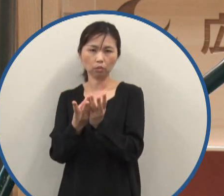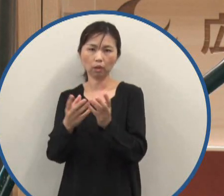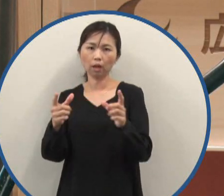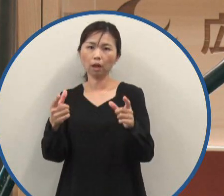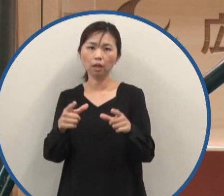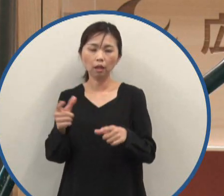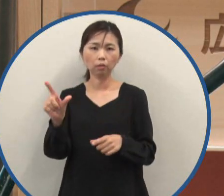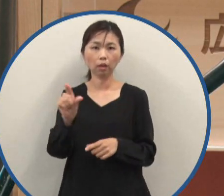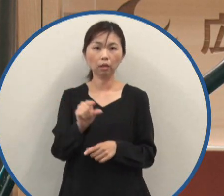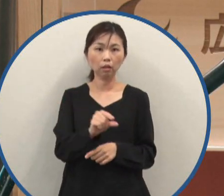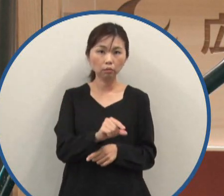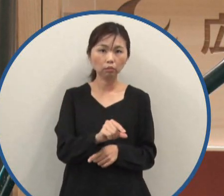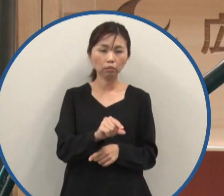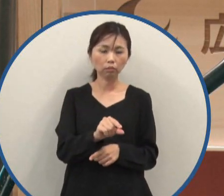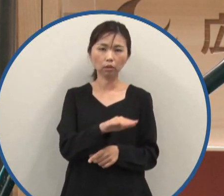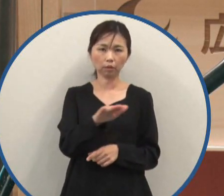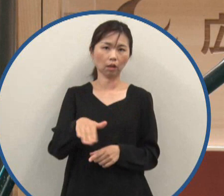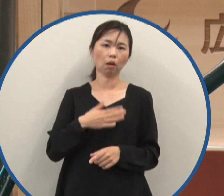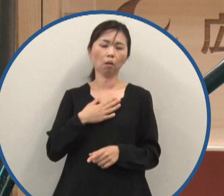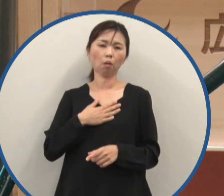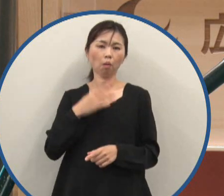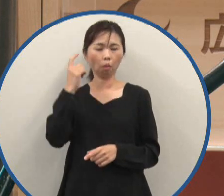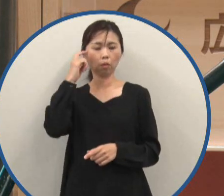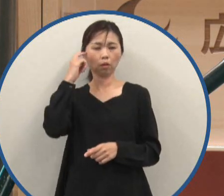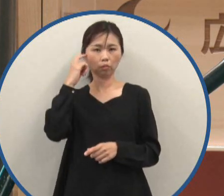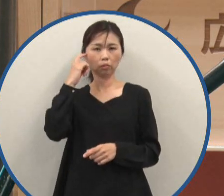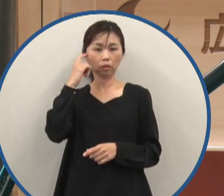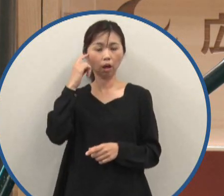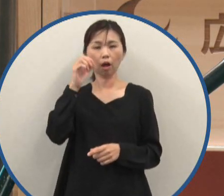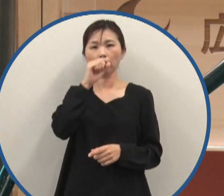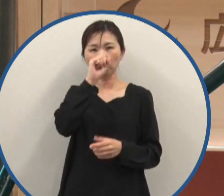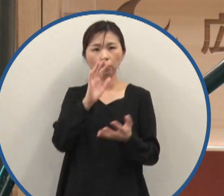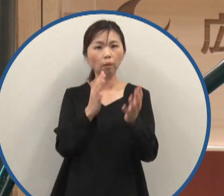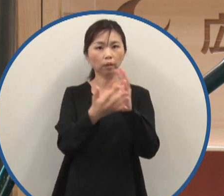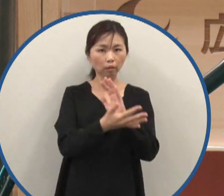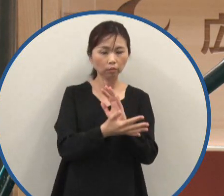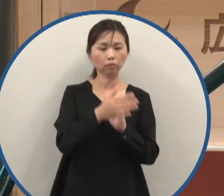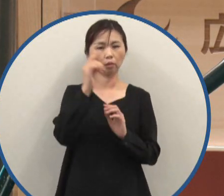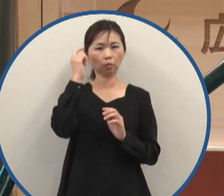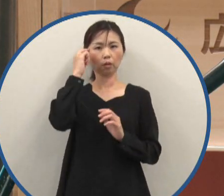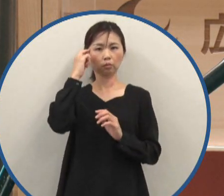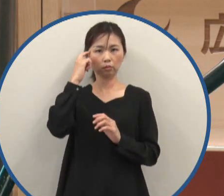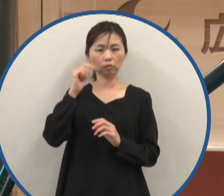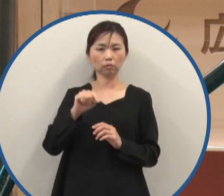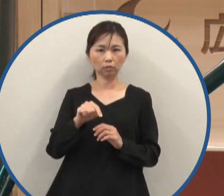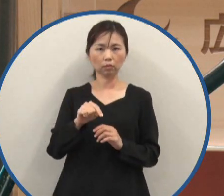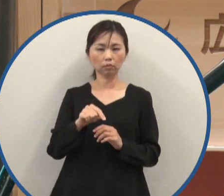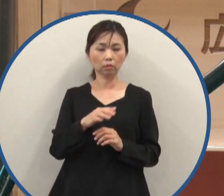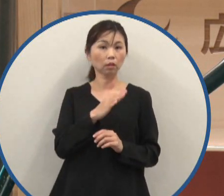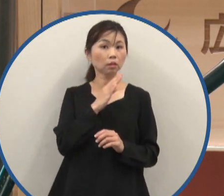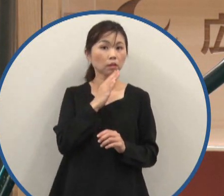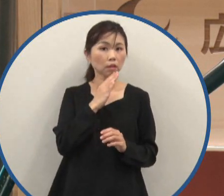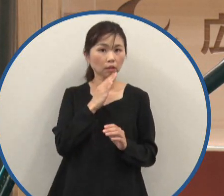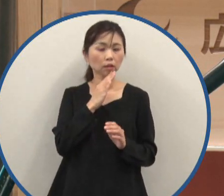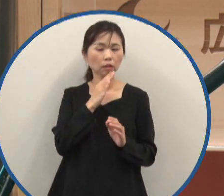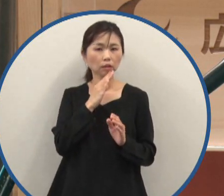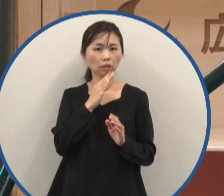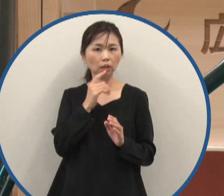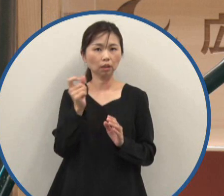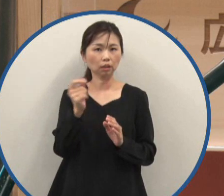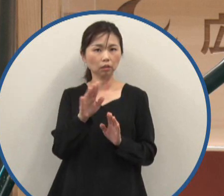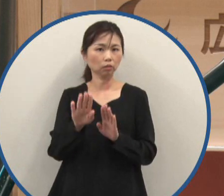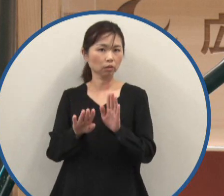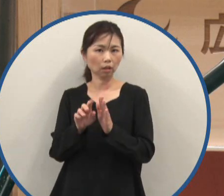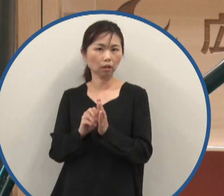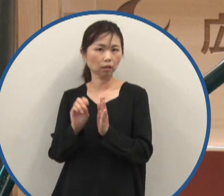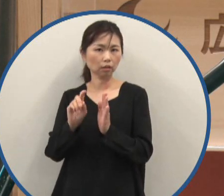、改善しているというふうに認識をしがちなので、それで実際にまん延防